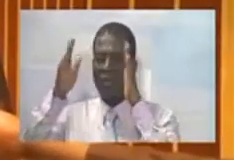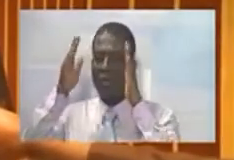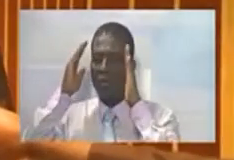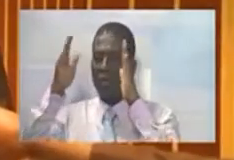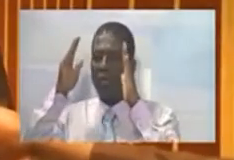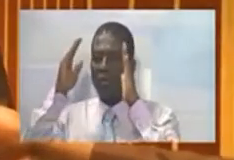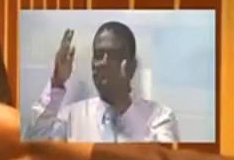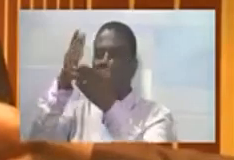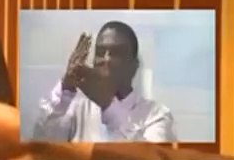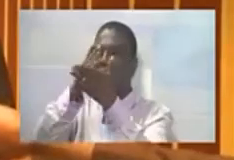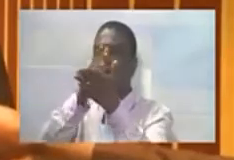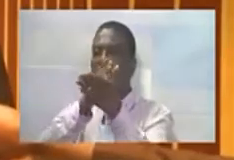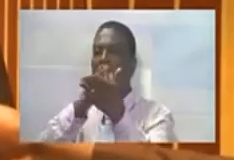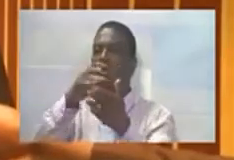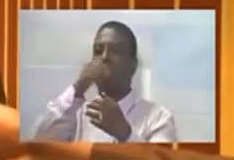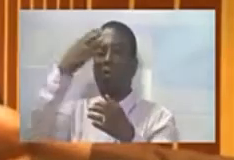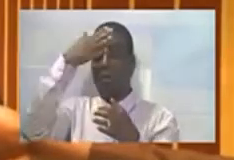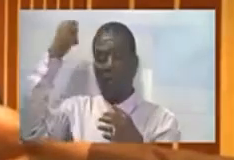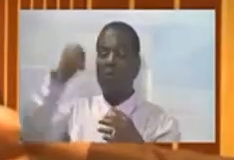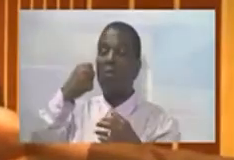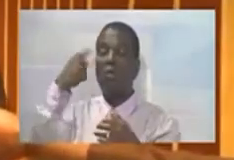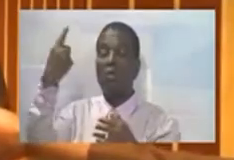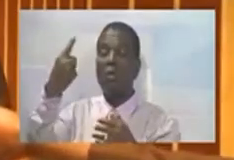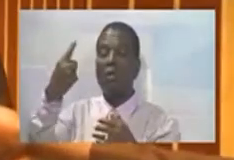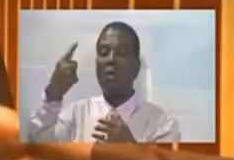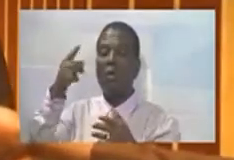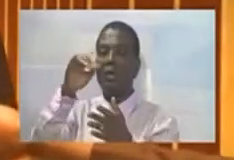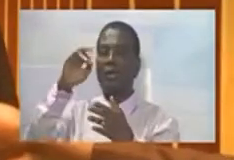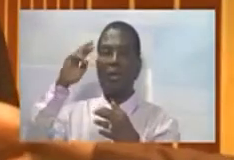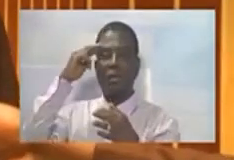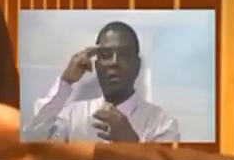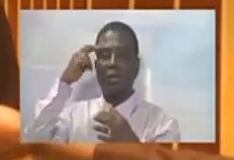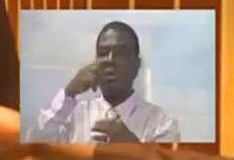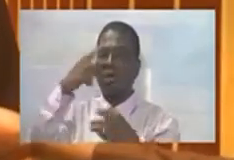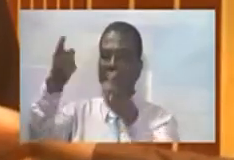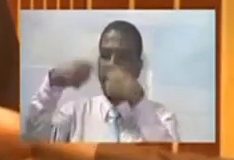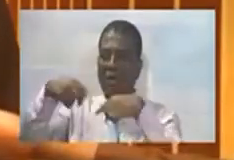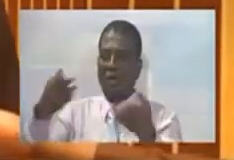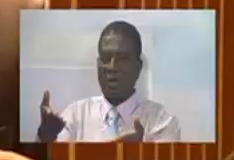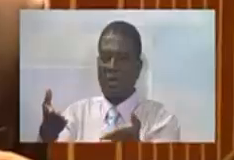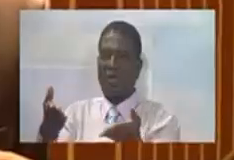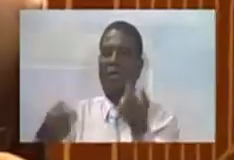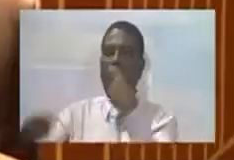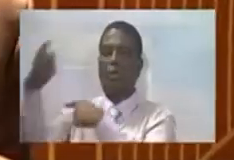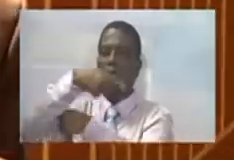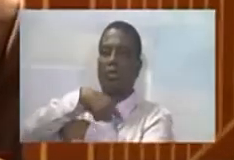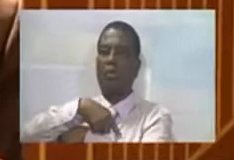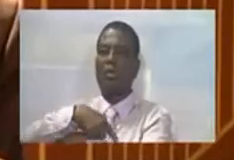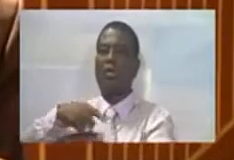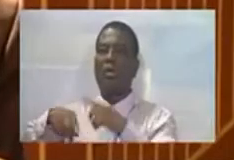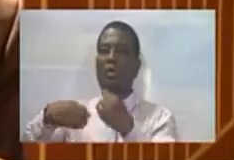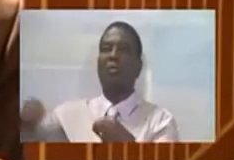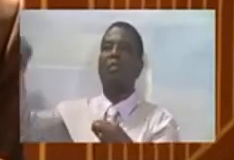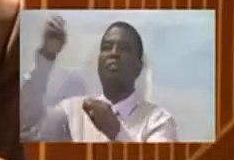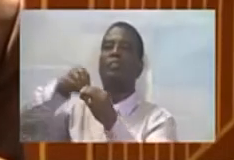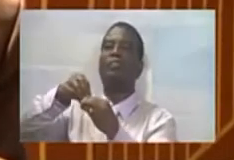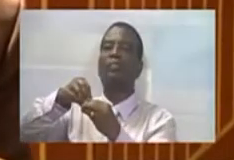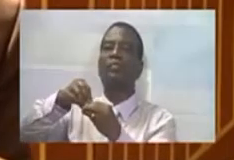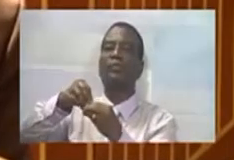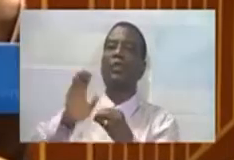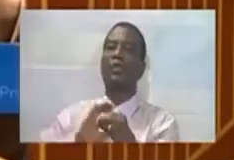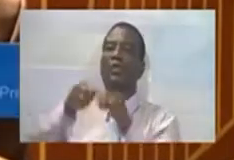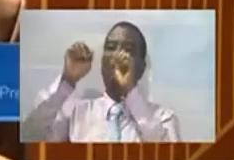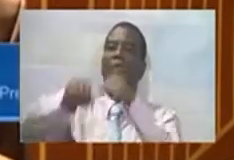et de façon religieuse pour mieux comprendre parce que c'est notre raison d'être ici aujourd'hui. Ça va renforcer